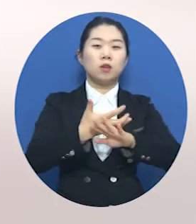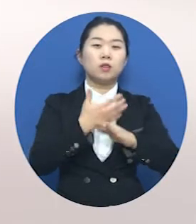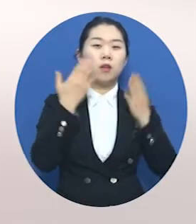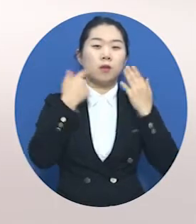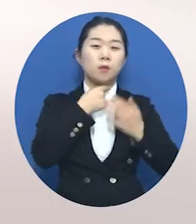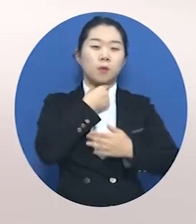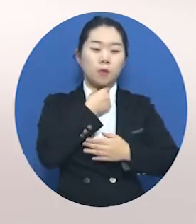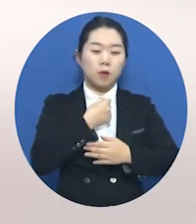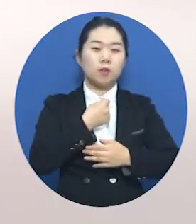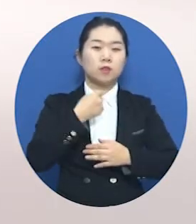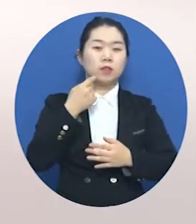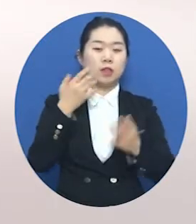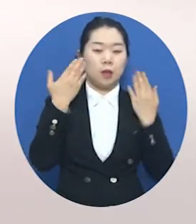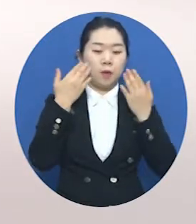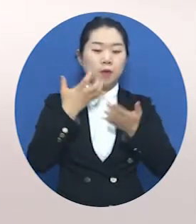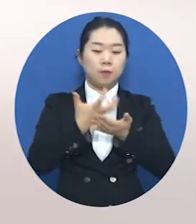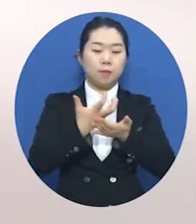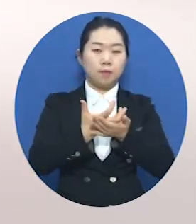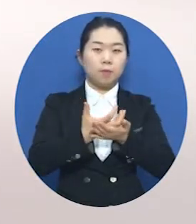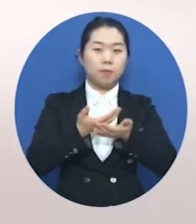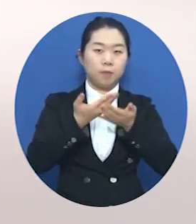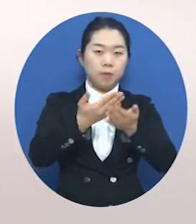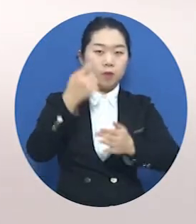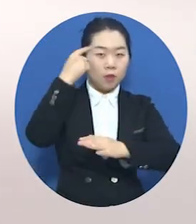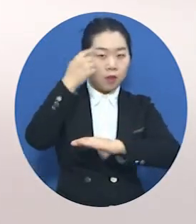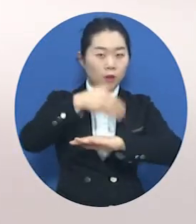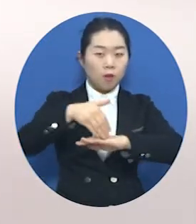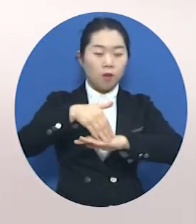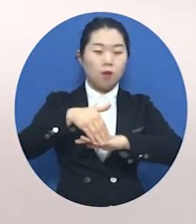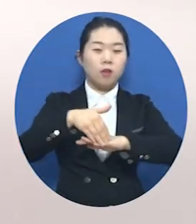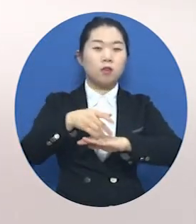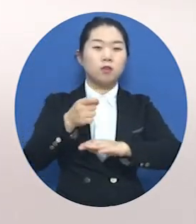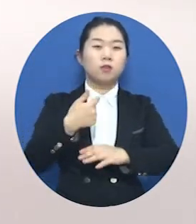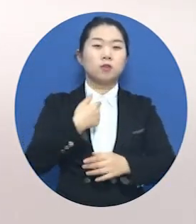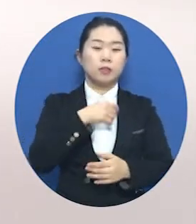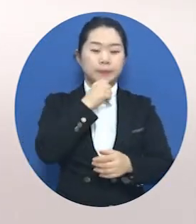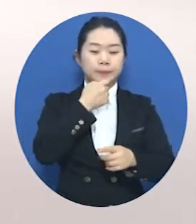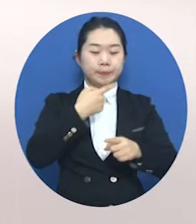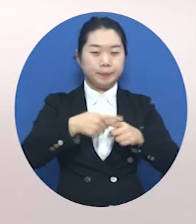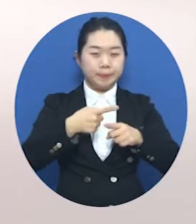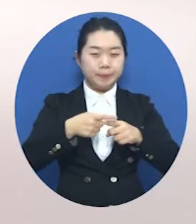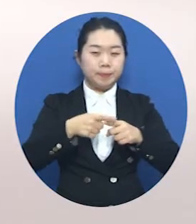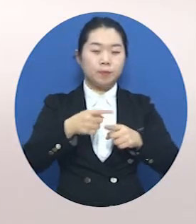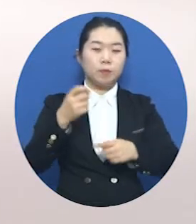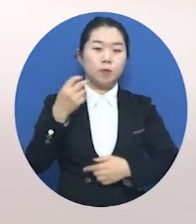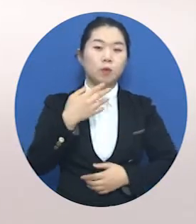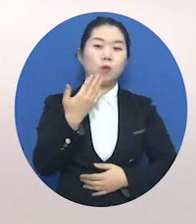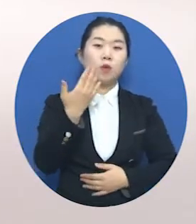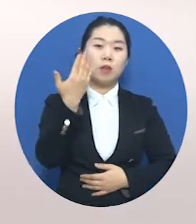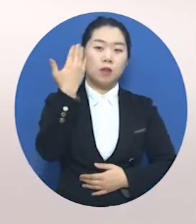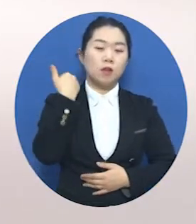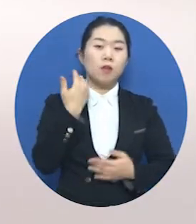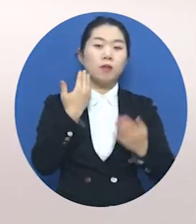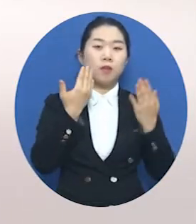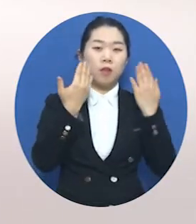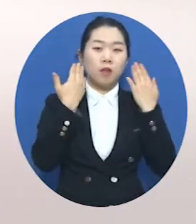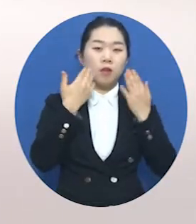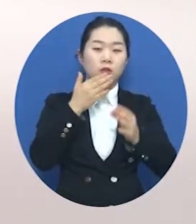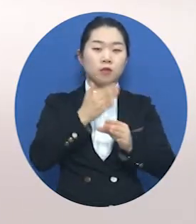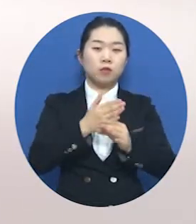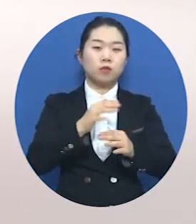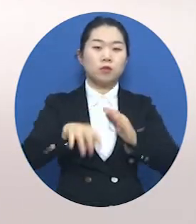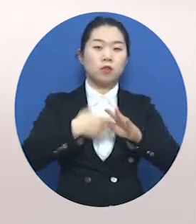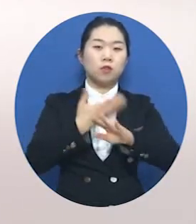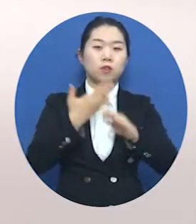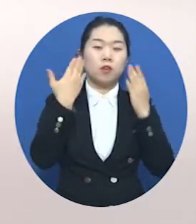공모 지정형은 혁신학교를 희망하는 학교가 제출한 계획서를 심사 지정하는 방식이며, 인증 지정형은